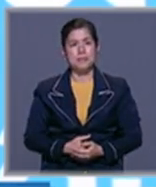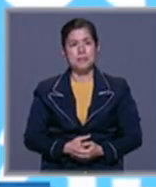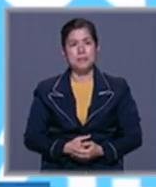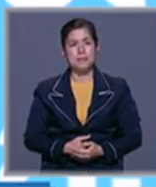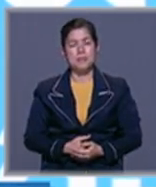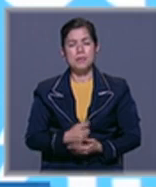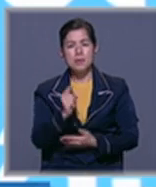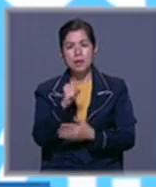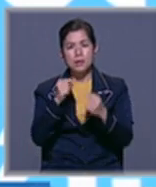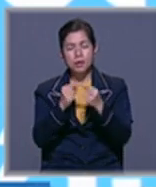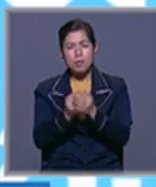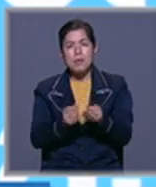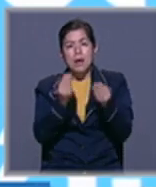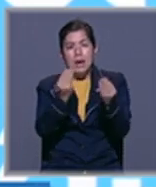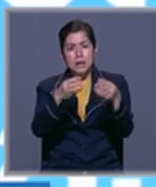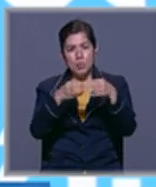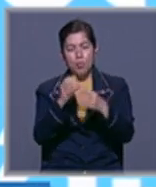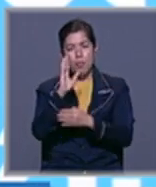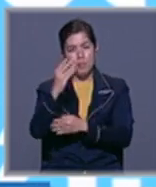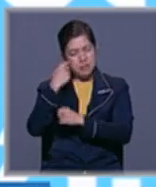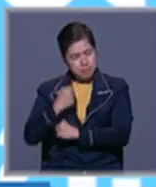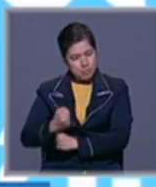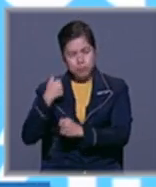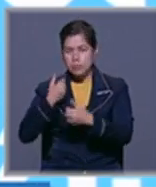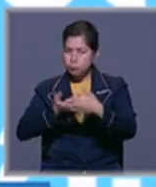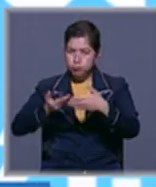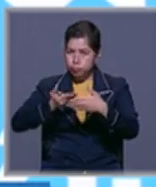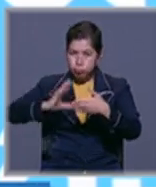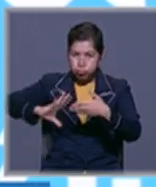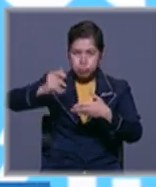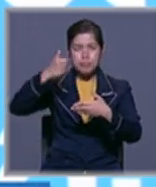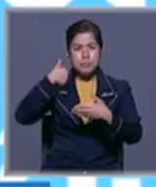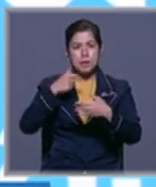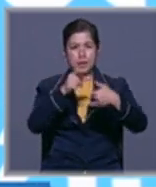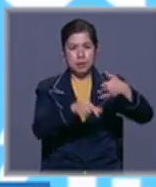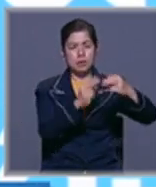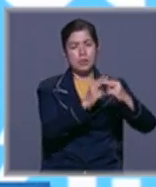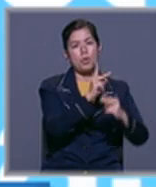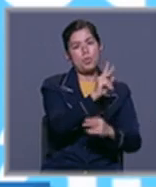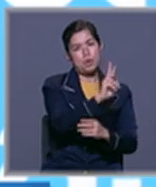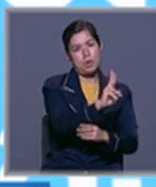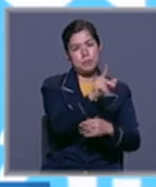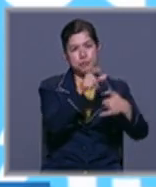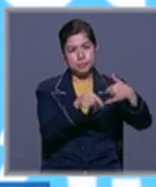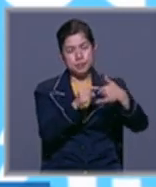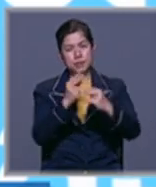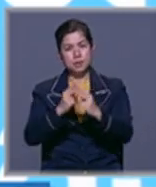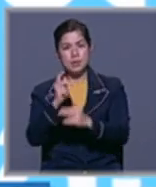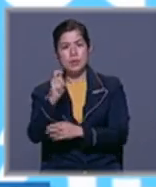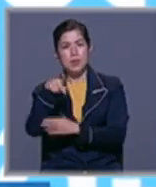เพื่อนำทัพประชาธิปัตย์เดินไปข้างหน้าคุณกรคุณอภิ